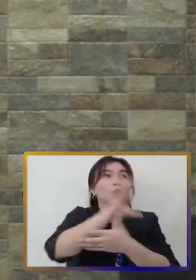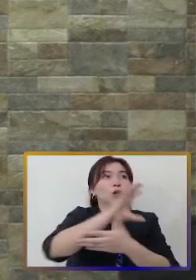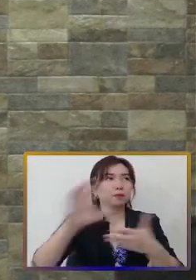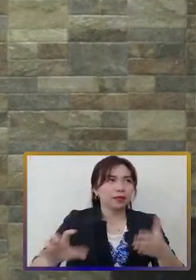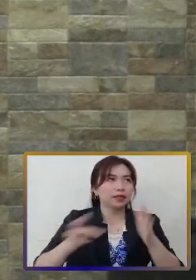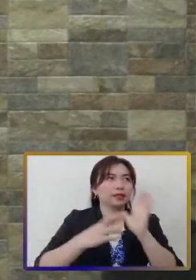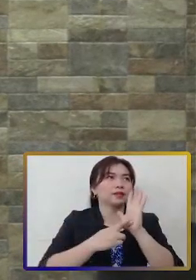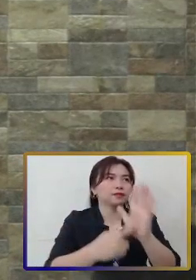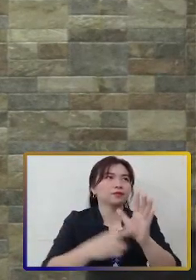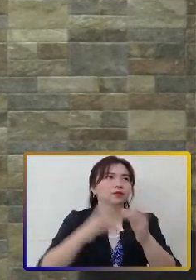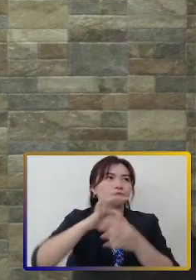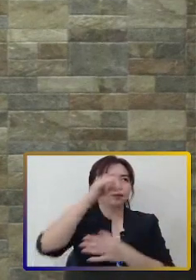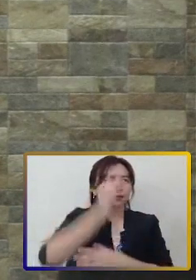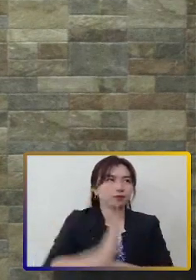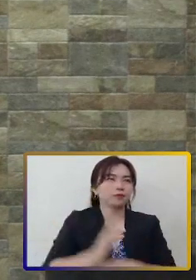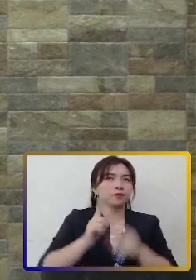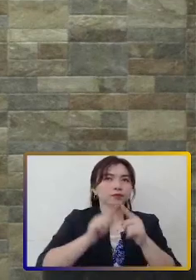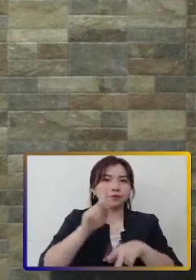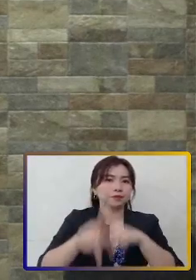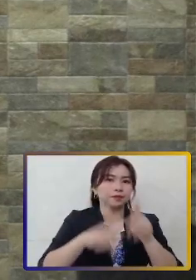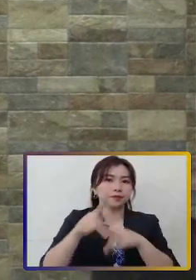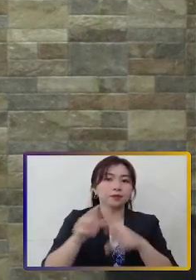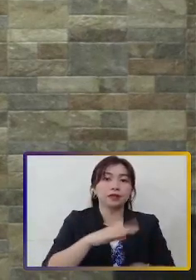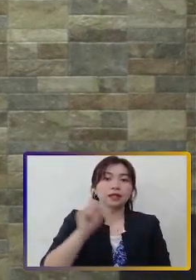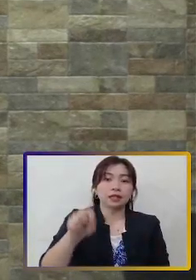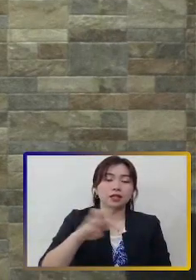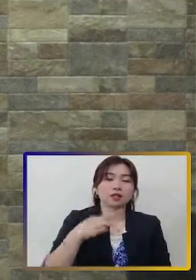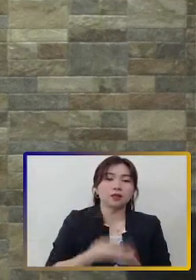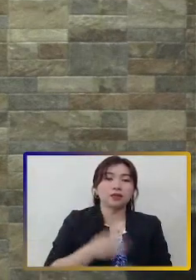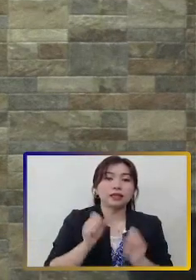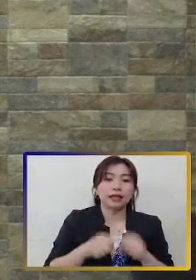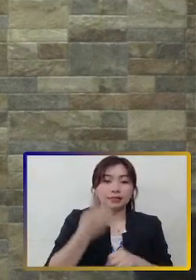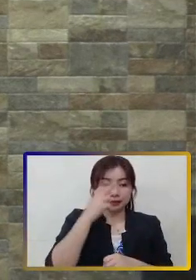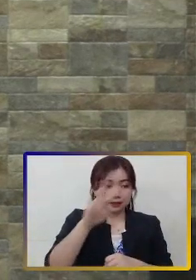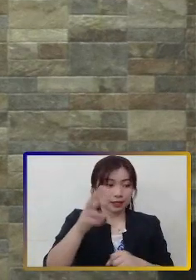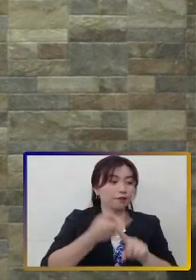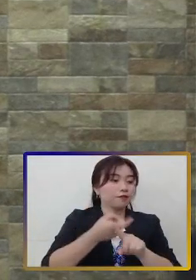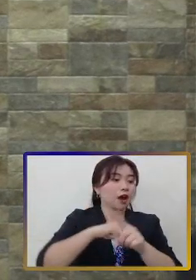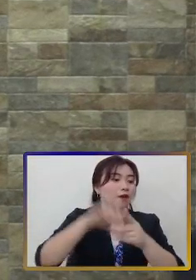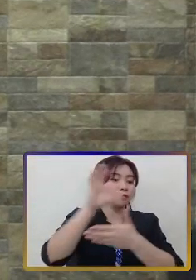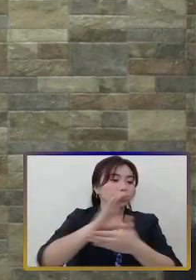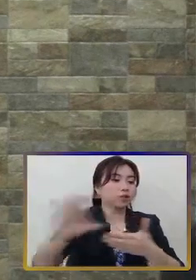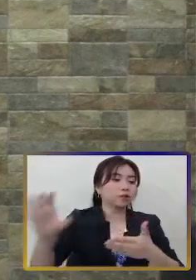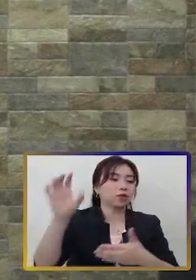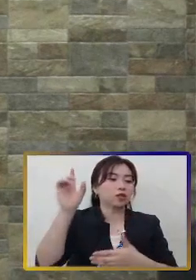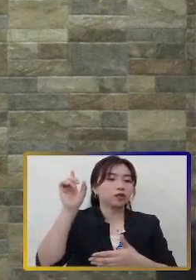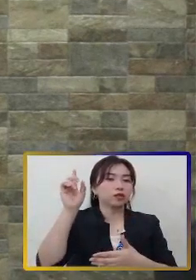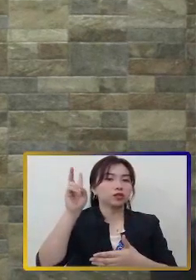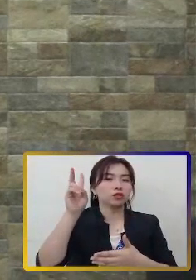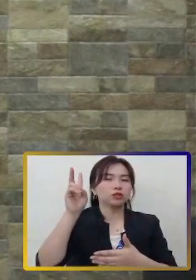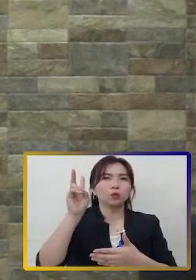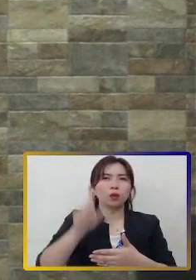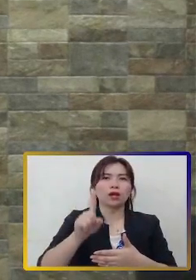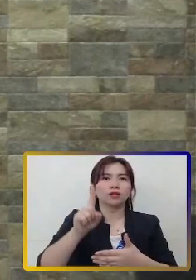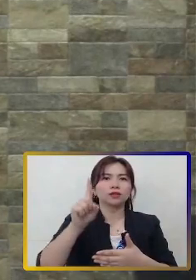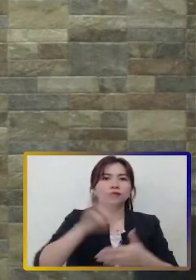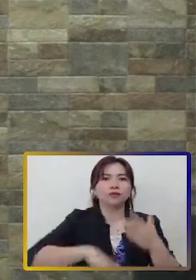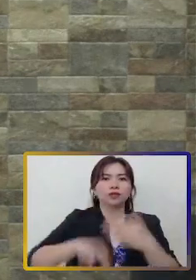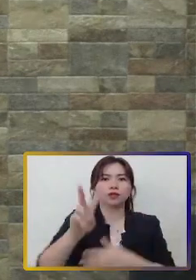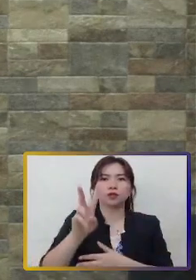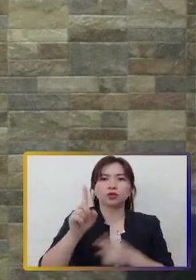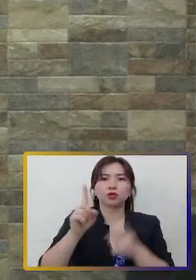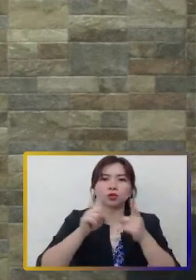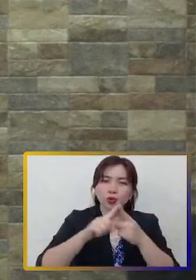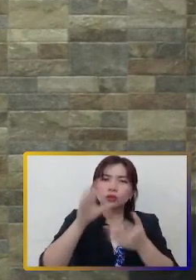and also makikita natin dito from chapters 1 to 12 of the book of John makikita natin dito